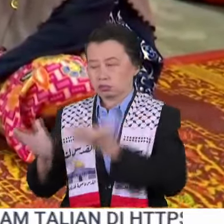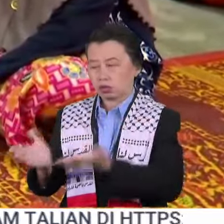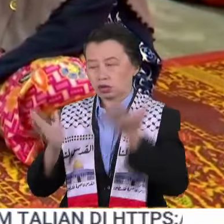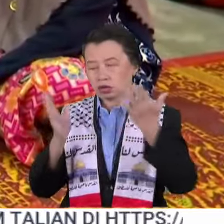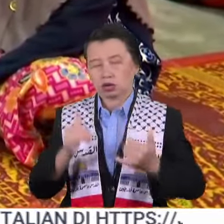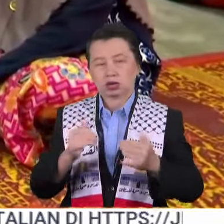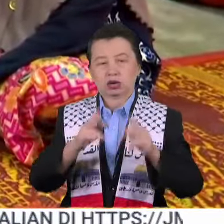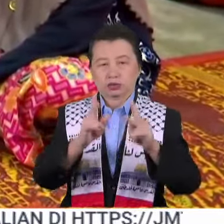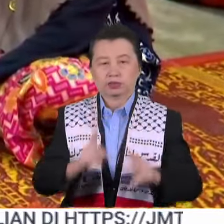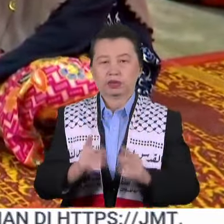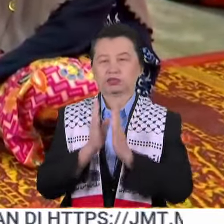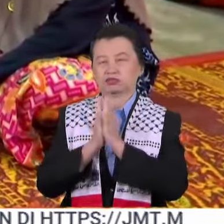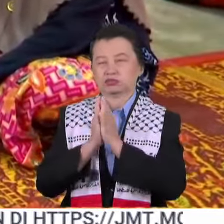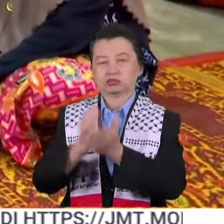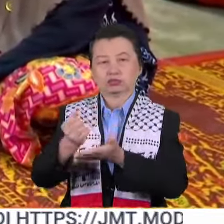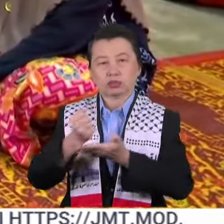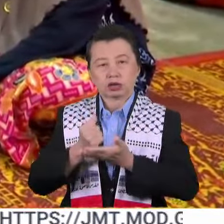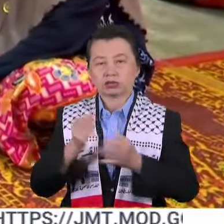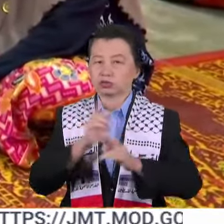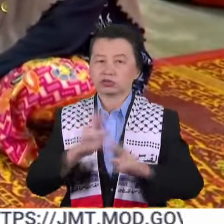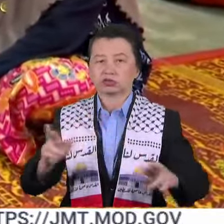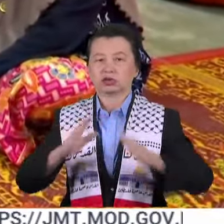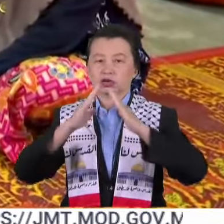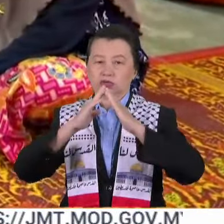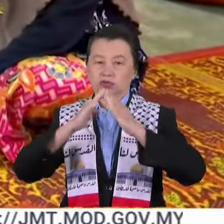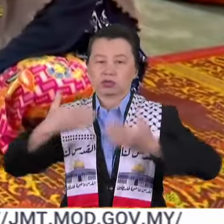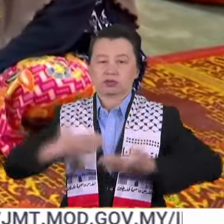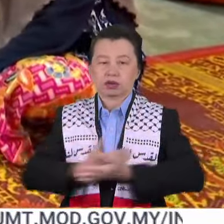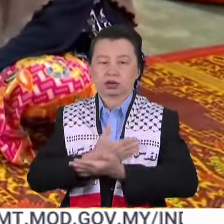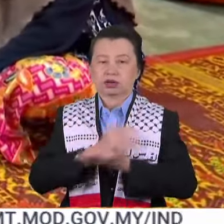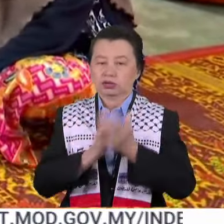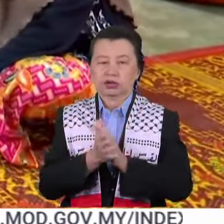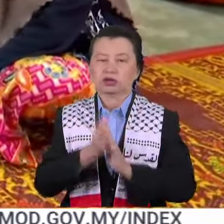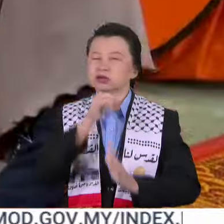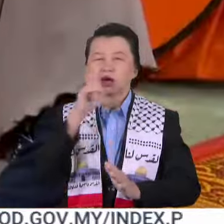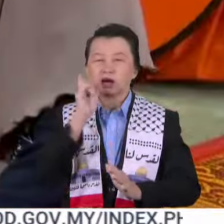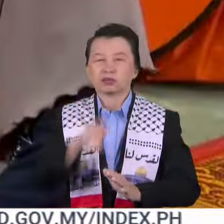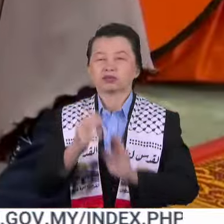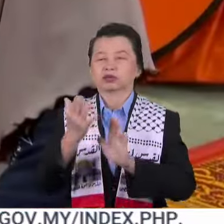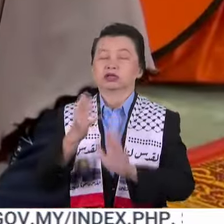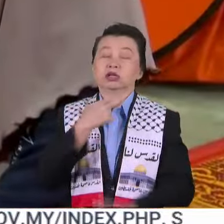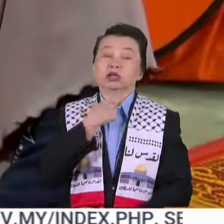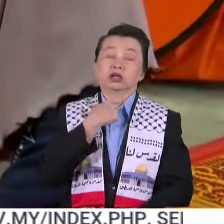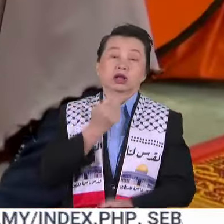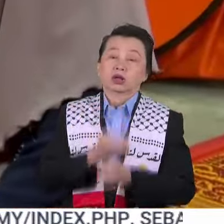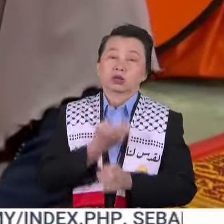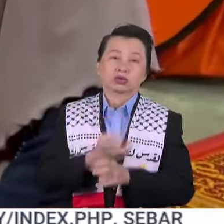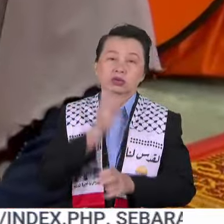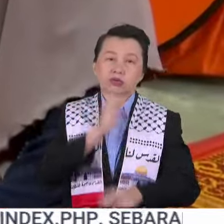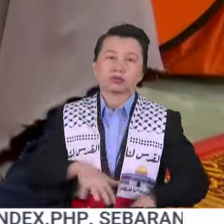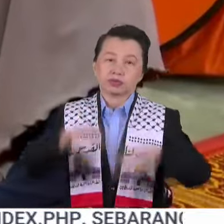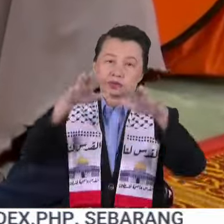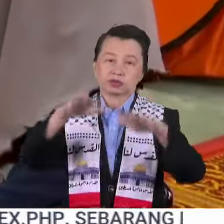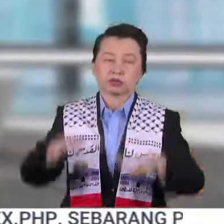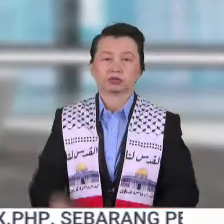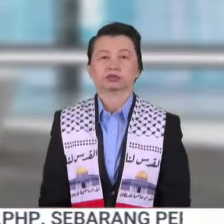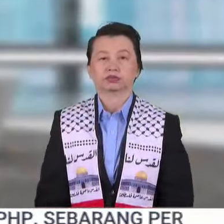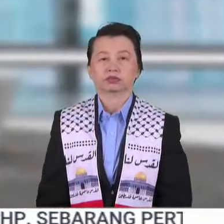agar pihak terlibat dapat membantu mereka dengan menyediakan kediaman baharu supaya tidak lagi perlu berdepan banjir.